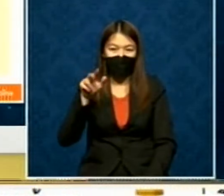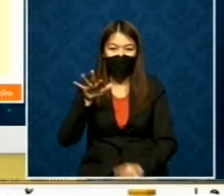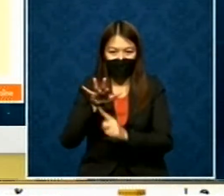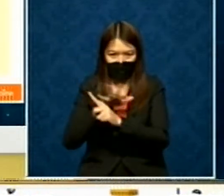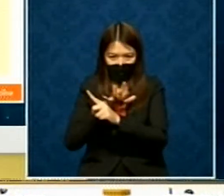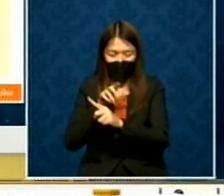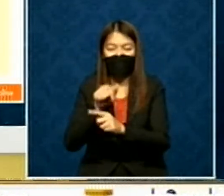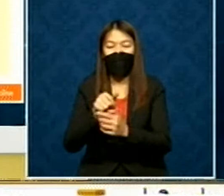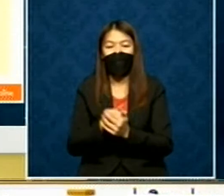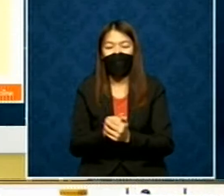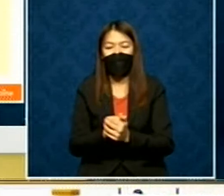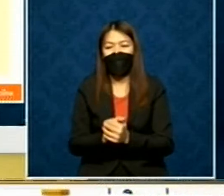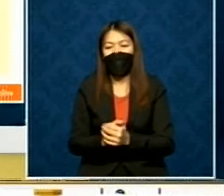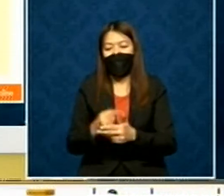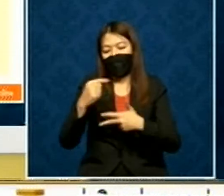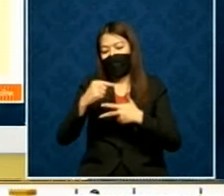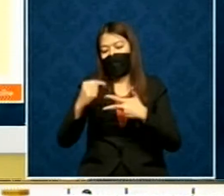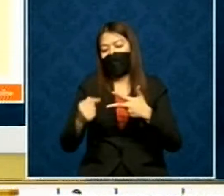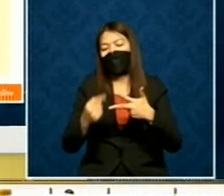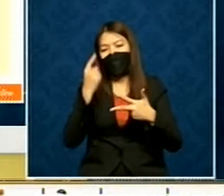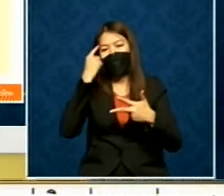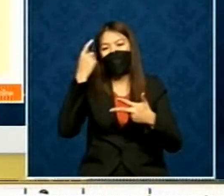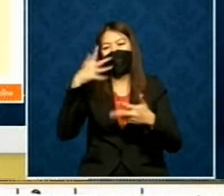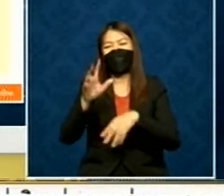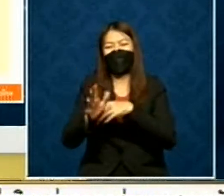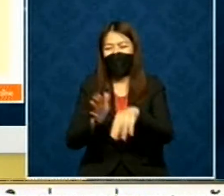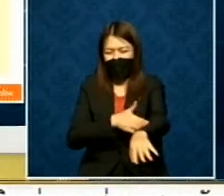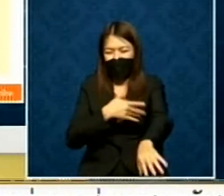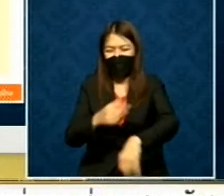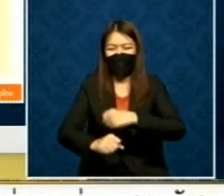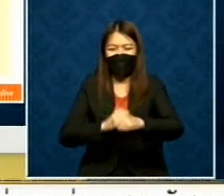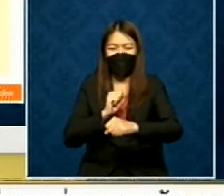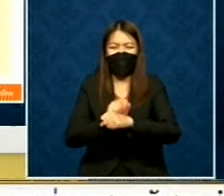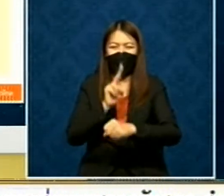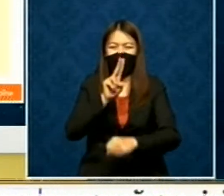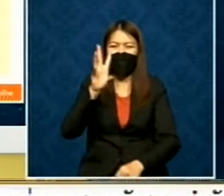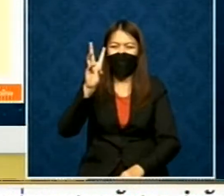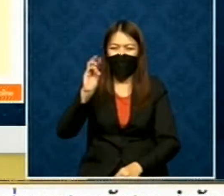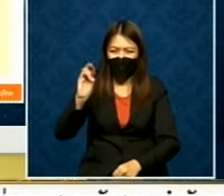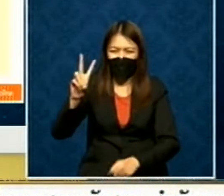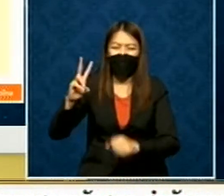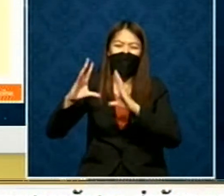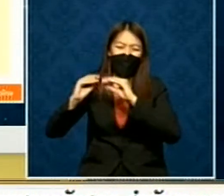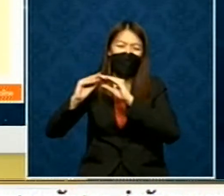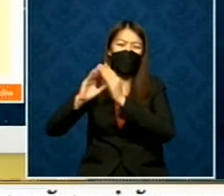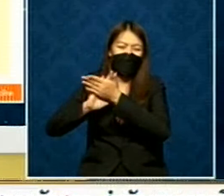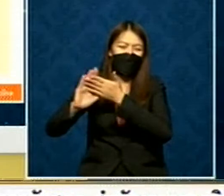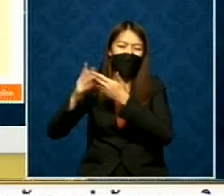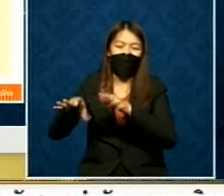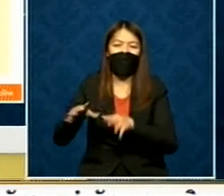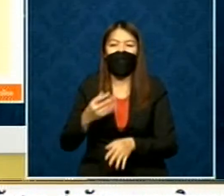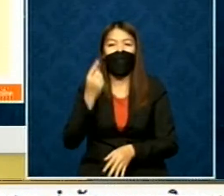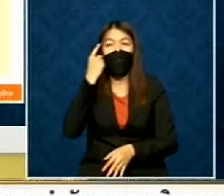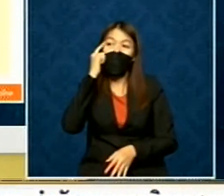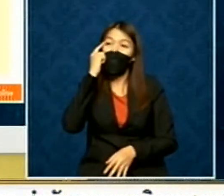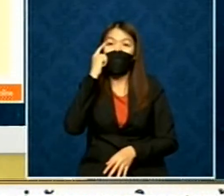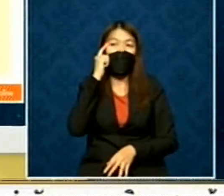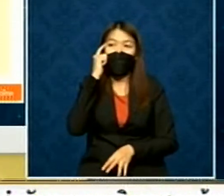ัศือฉบับนี้ รู้เรื่องมาตงแต่ปี 62แล้ว มีการประชุมเรียบร้อยแล้วอย่ามาอ้าง วไม่รเรื่อง